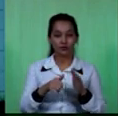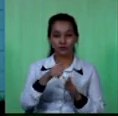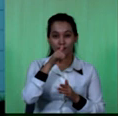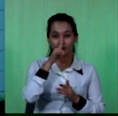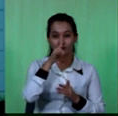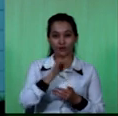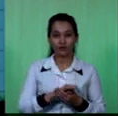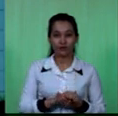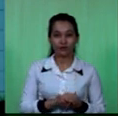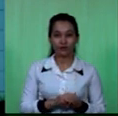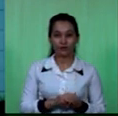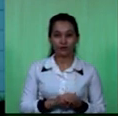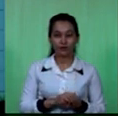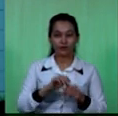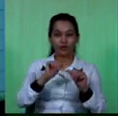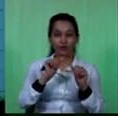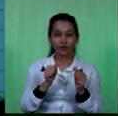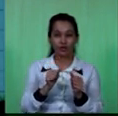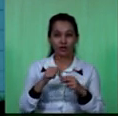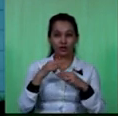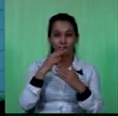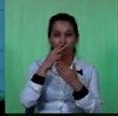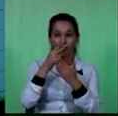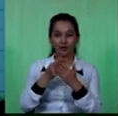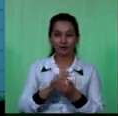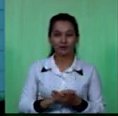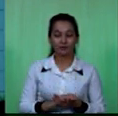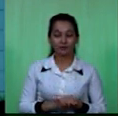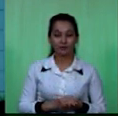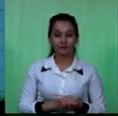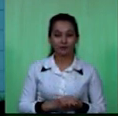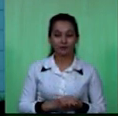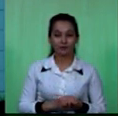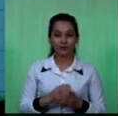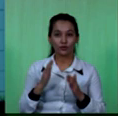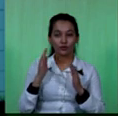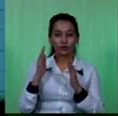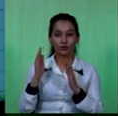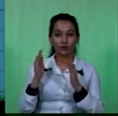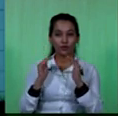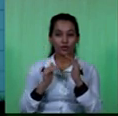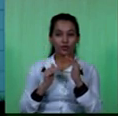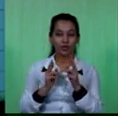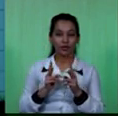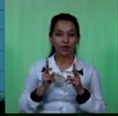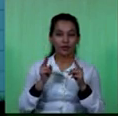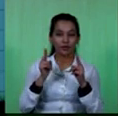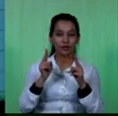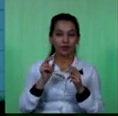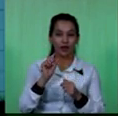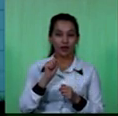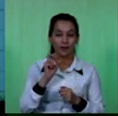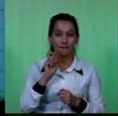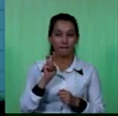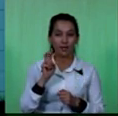Demak, ushbu shaklni diqqat bilan kuzating. Ularning yon tomondagi shakllarni qirqib, A,